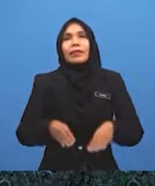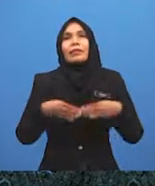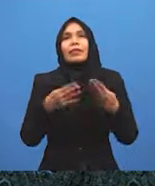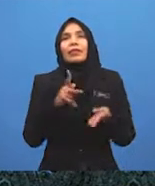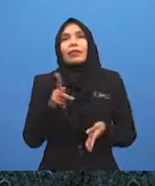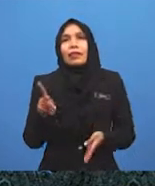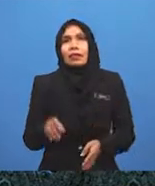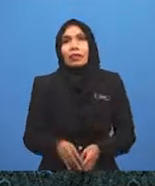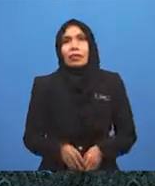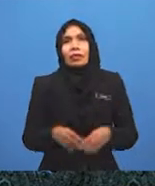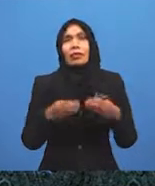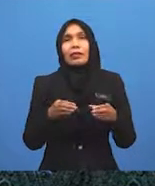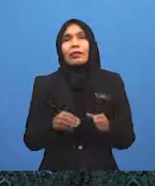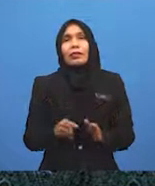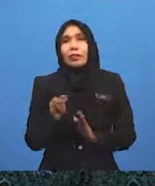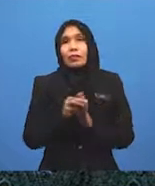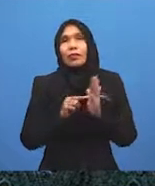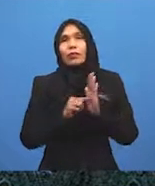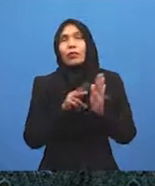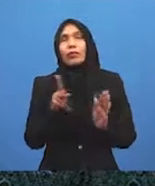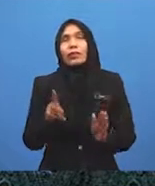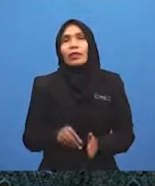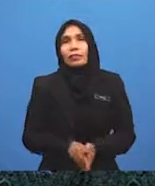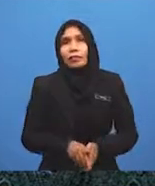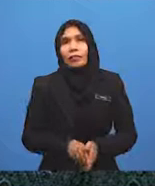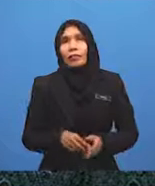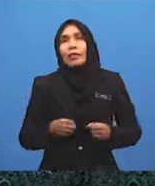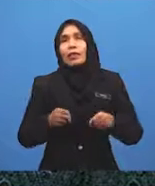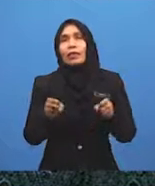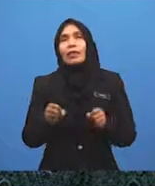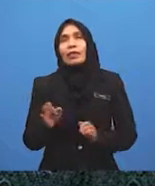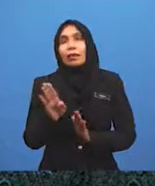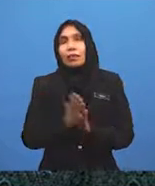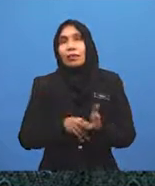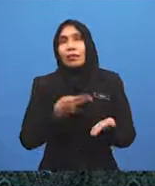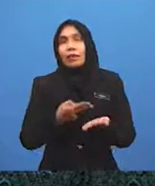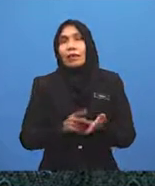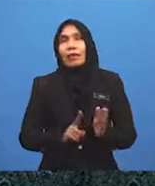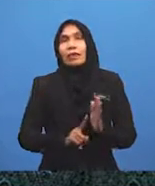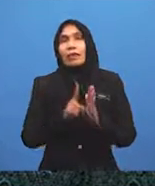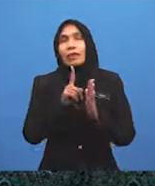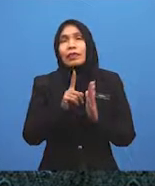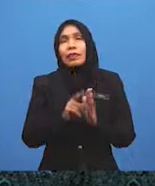bagaimanakah cara menunjukkan sikap berhemah tinggi berdasarkan situasi 2?